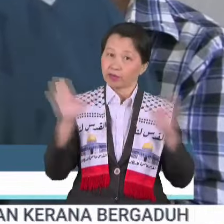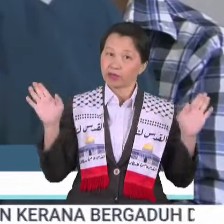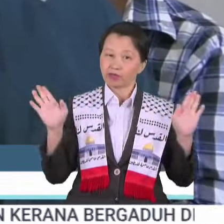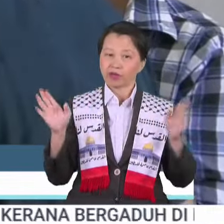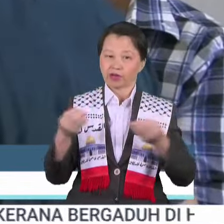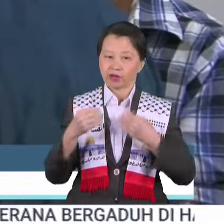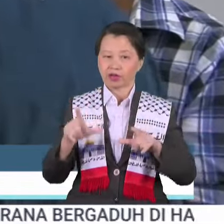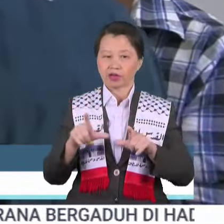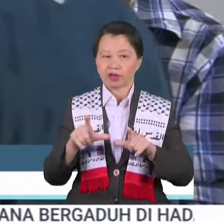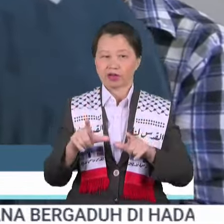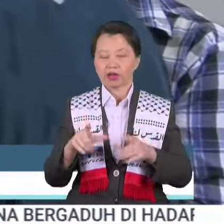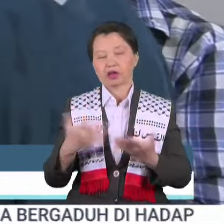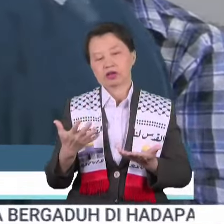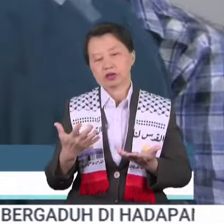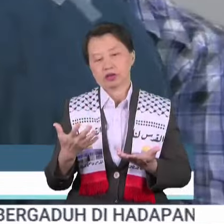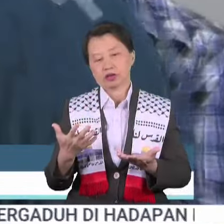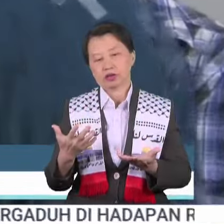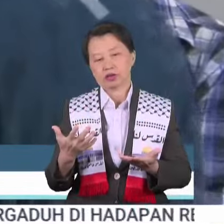buat orang lah.